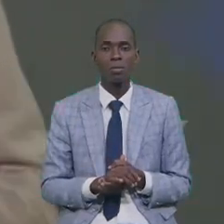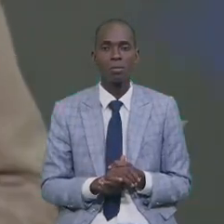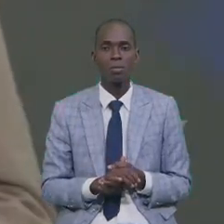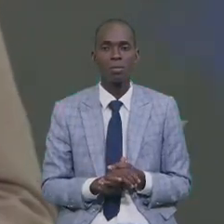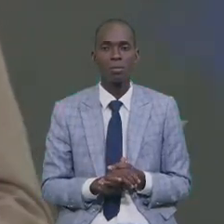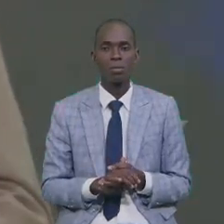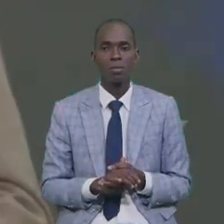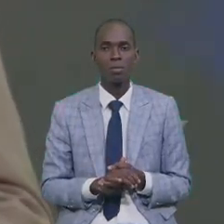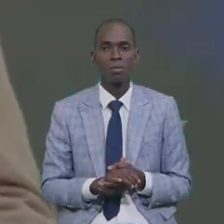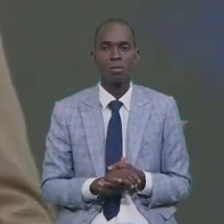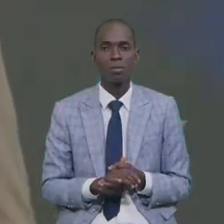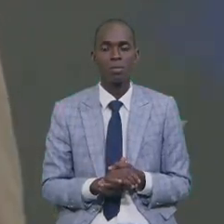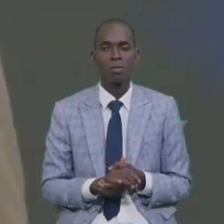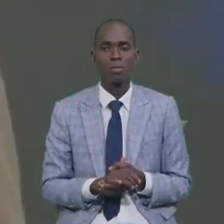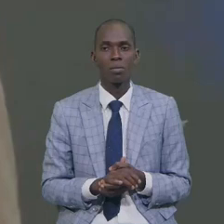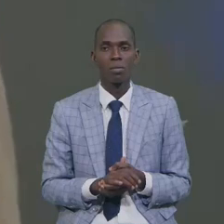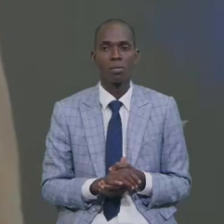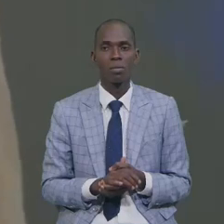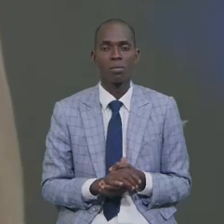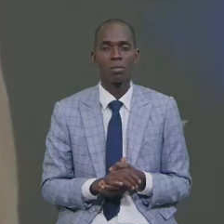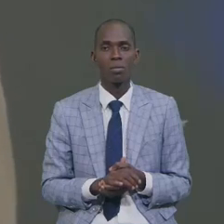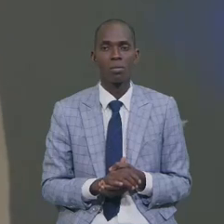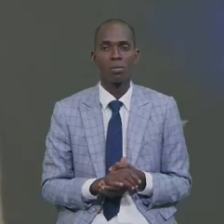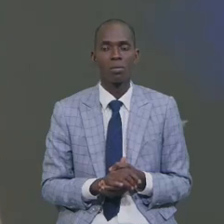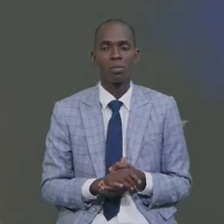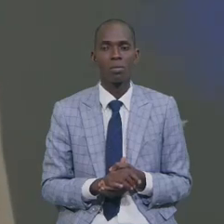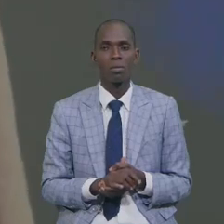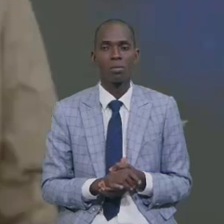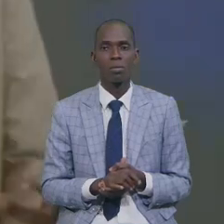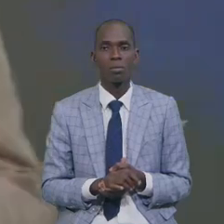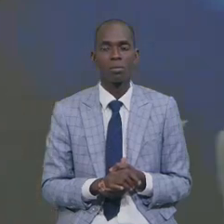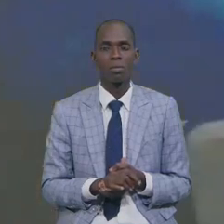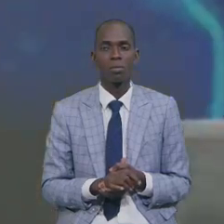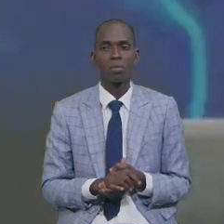la conversion et l'appel des recouvreurs.